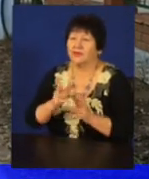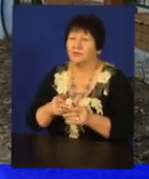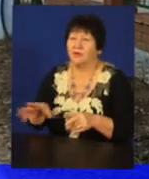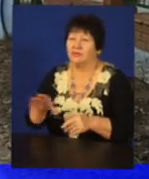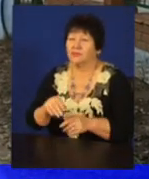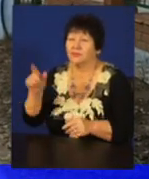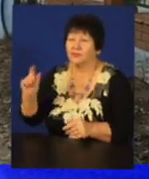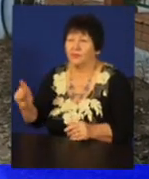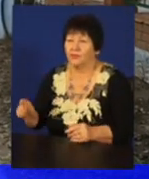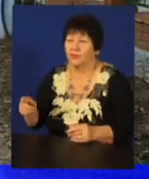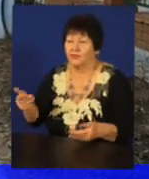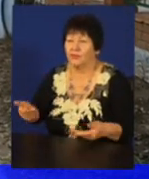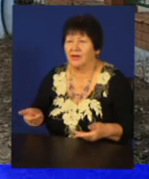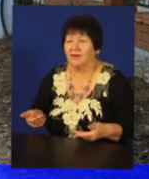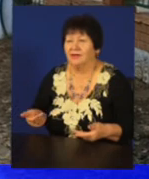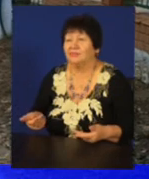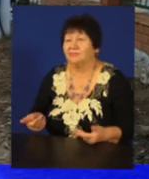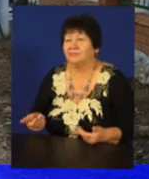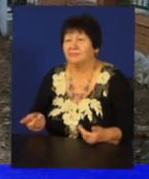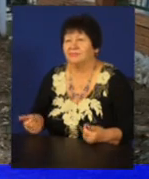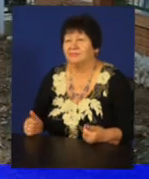pentru toți locuitorii, pentru